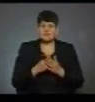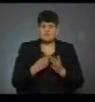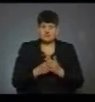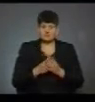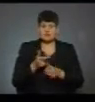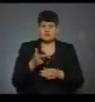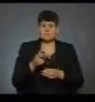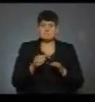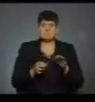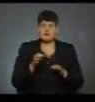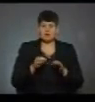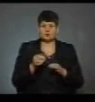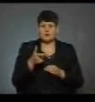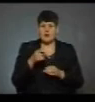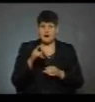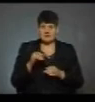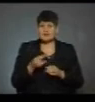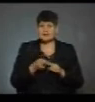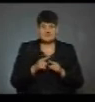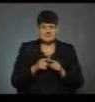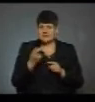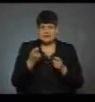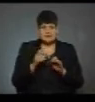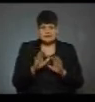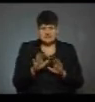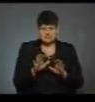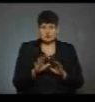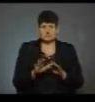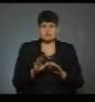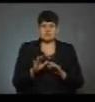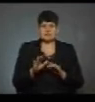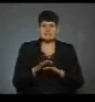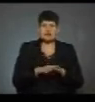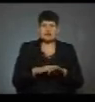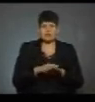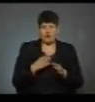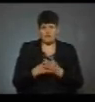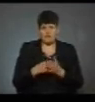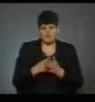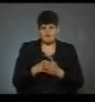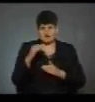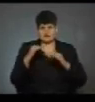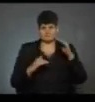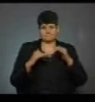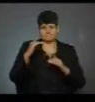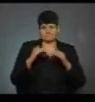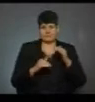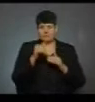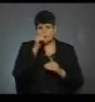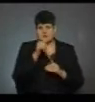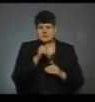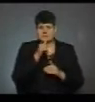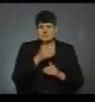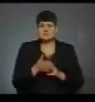природнього газу, причому це не знижка, це є ринкове коливання ціни. Воно і знижувалося, і підвищувалося в залежності від місяців, так